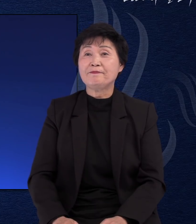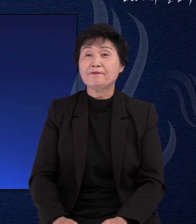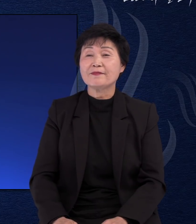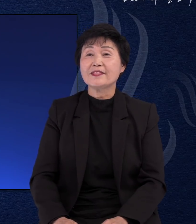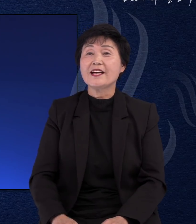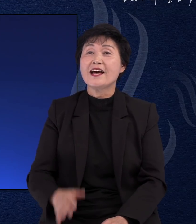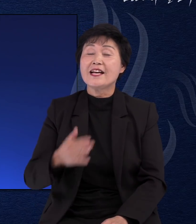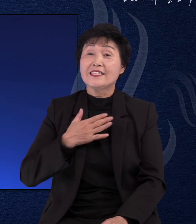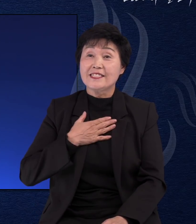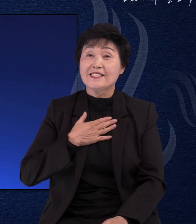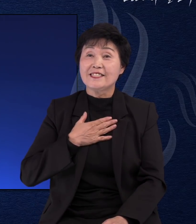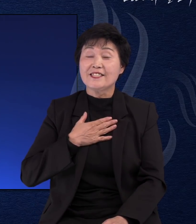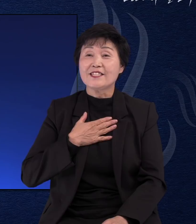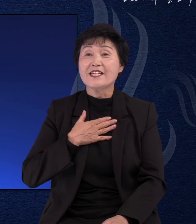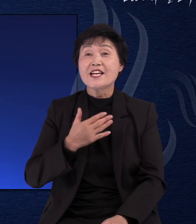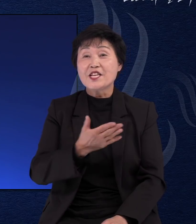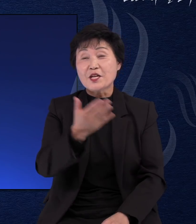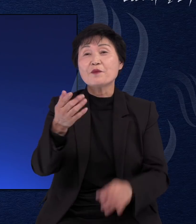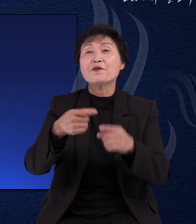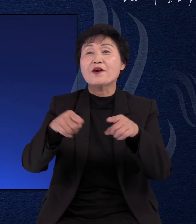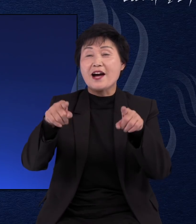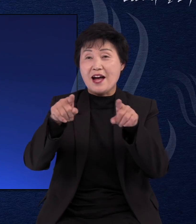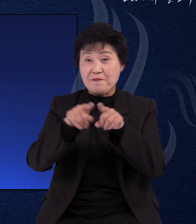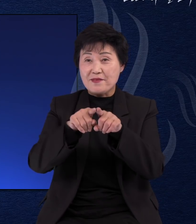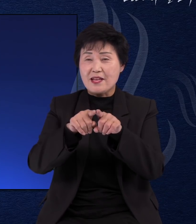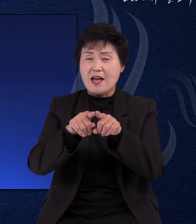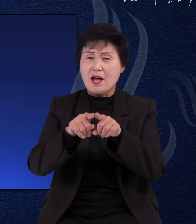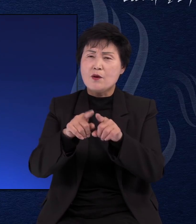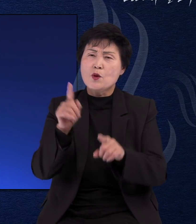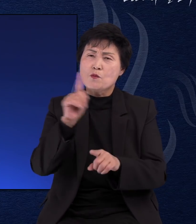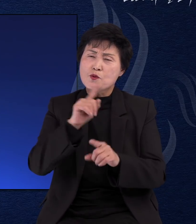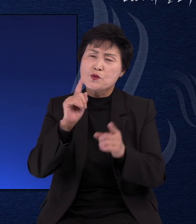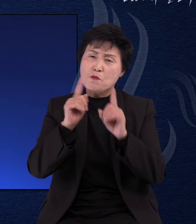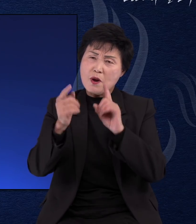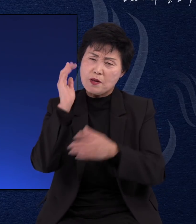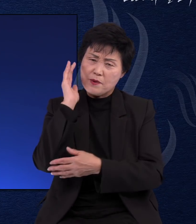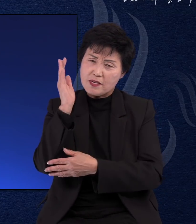저는 오늘 여러분과 말씀을 전할 때 참 많은 고민을 했습니다.